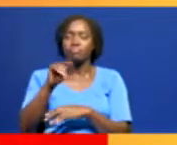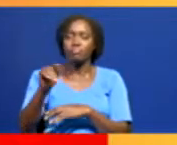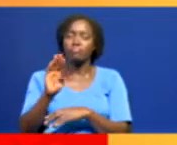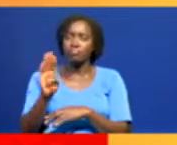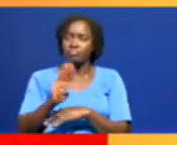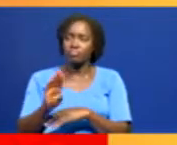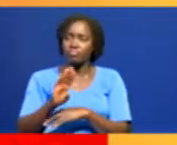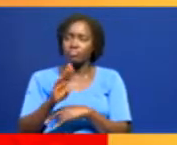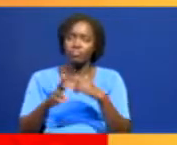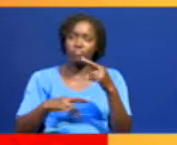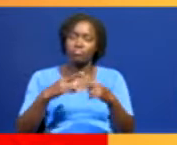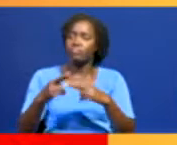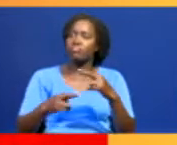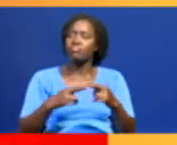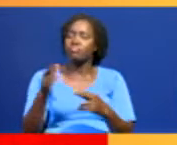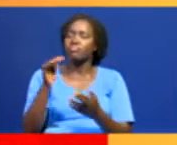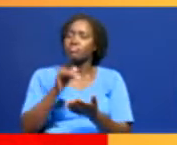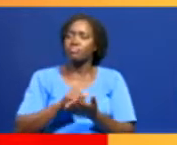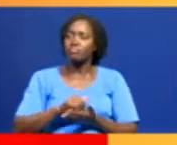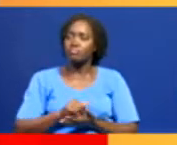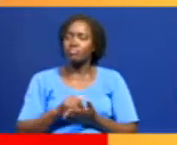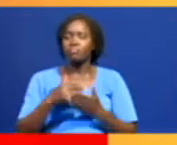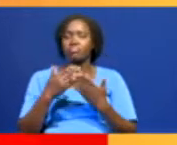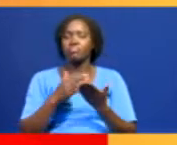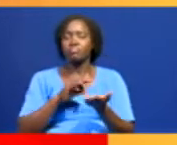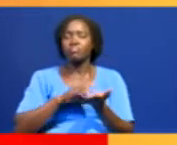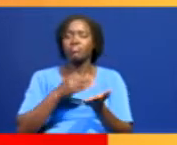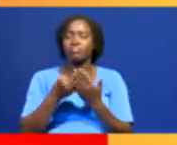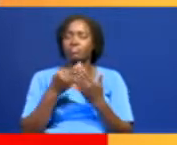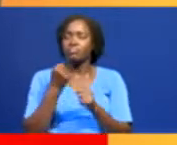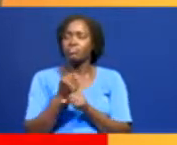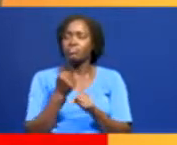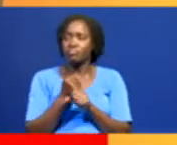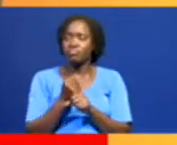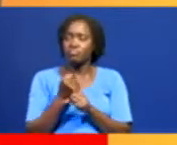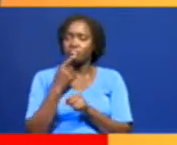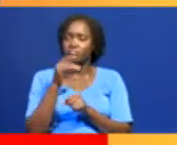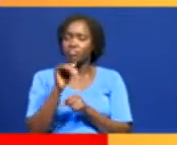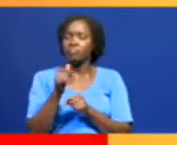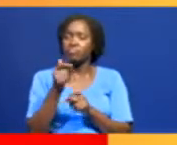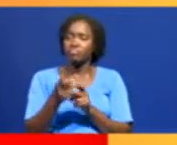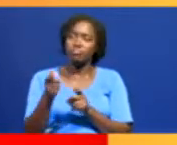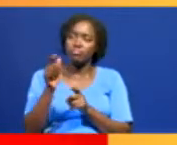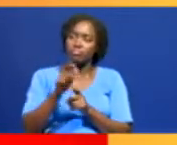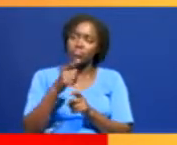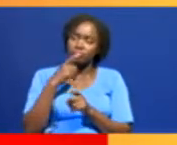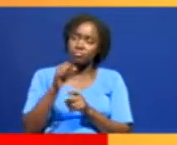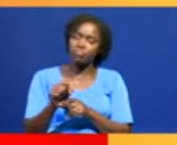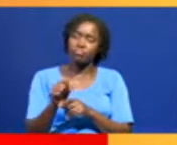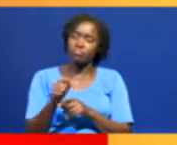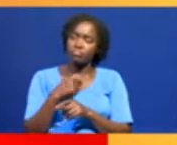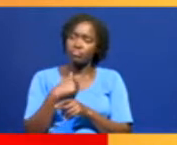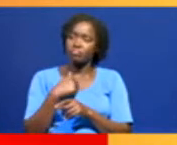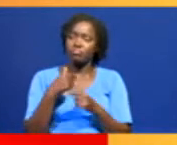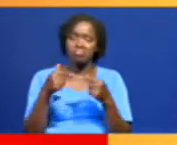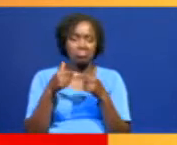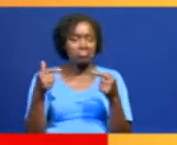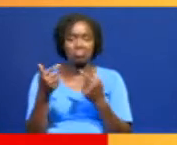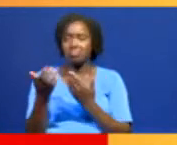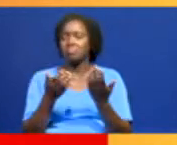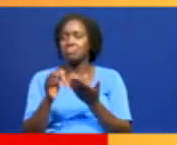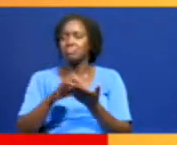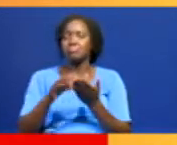inaita review, yani kuangalia tena jinsi ambavyo hii fund imefanya ili iweze kuongeza. Kwa hivyo mimi siwezi kupingana na hiyo Asla